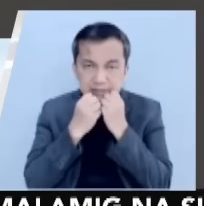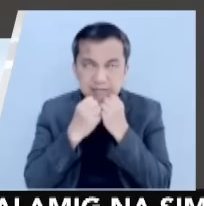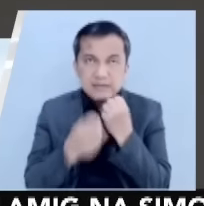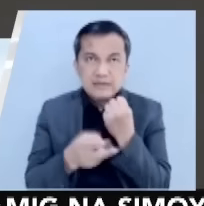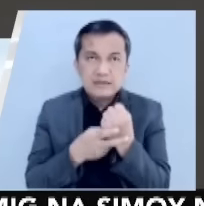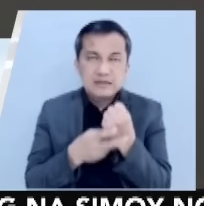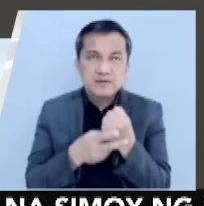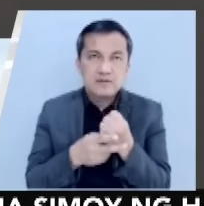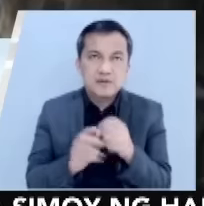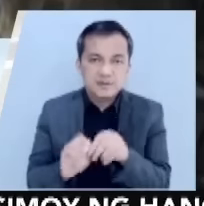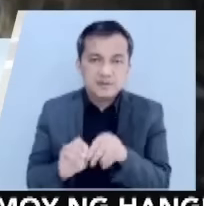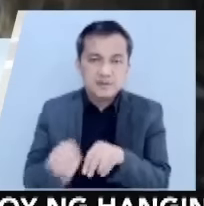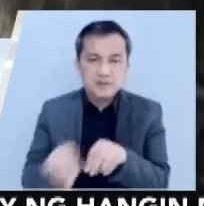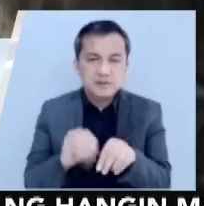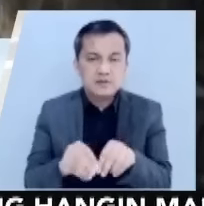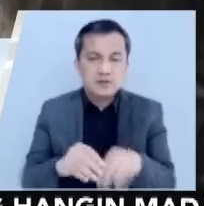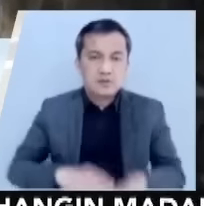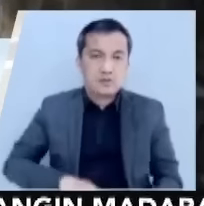hanggang dibdib na baha.